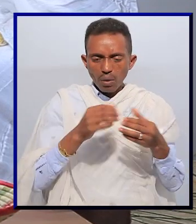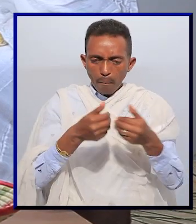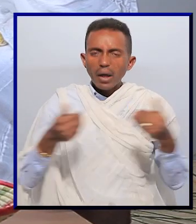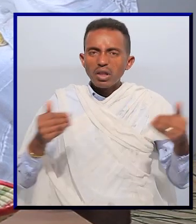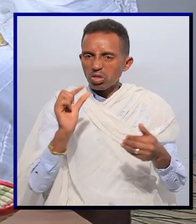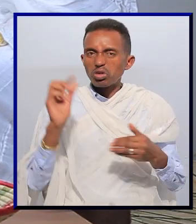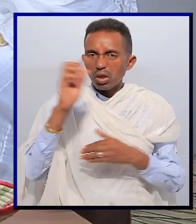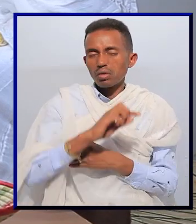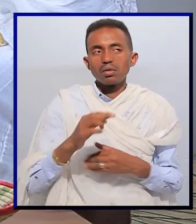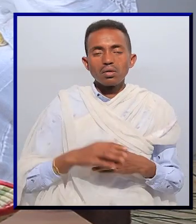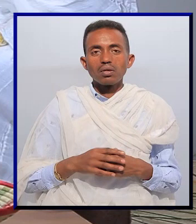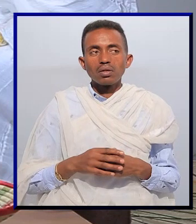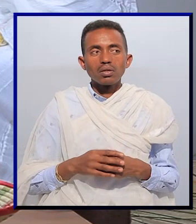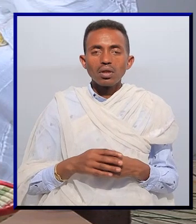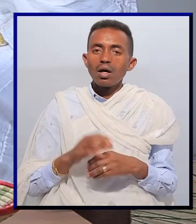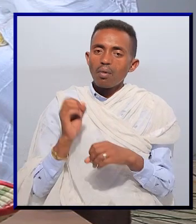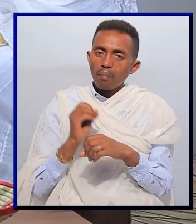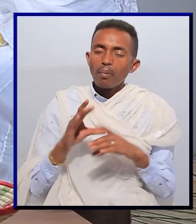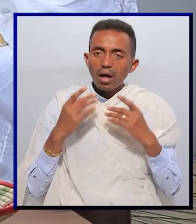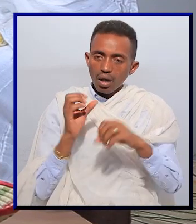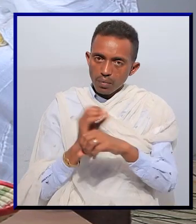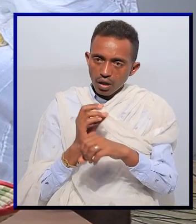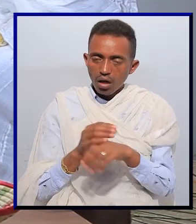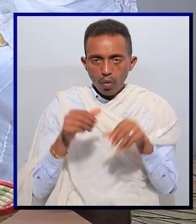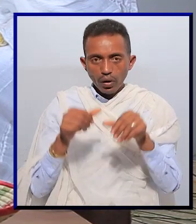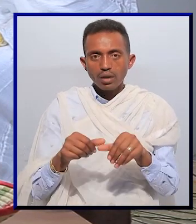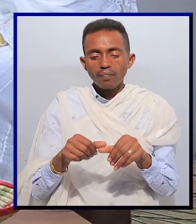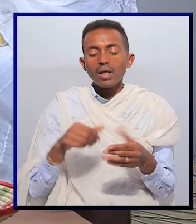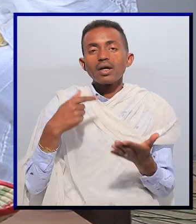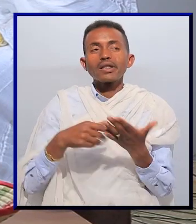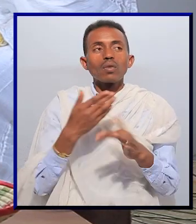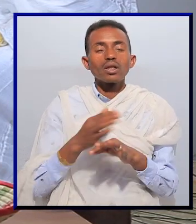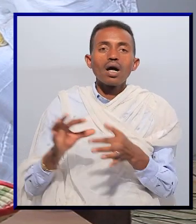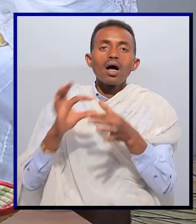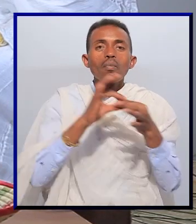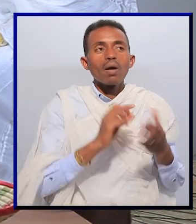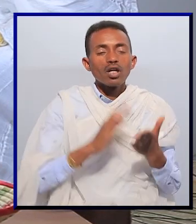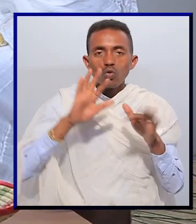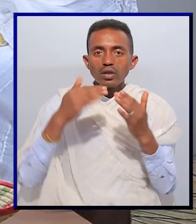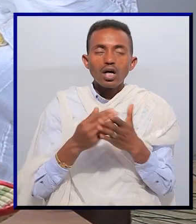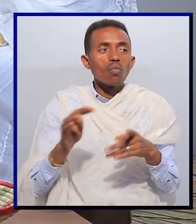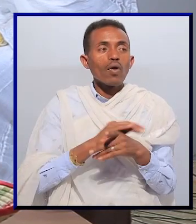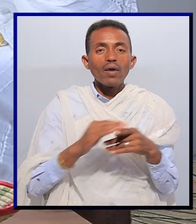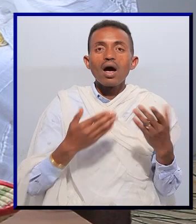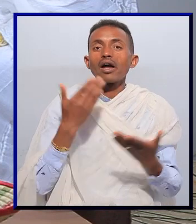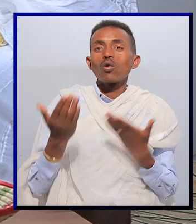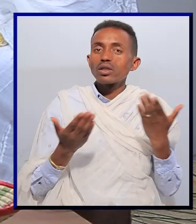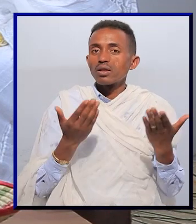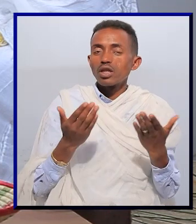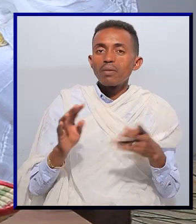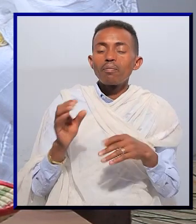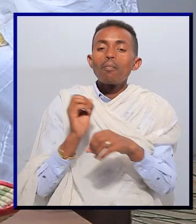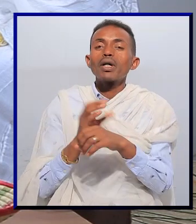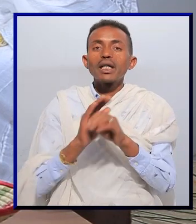መለየት ለተወሰነ ጊዜ ማለት ነው በመክረ ካህን መሰንበት እዚህ ማህበረ ቅዱሳን ላይ ሞያ አገልግሎት ላይ እንዲህ አይነት